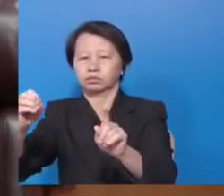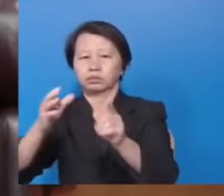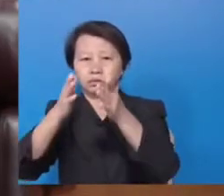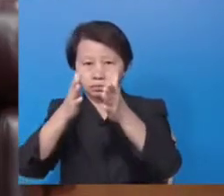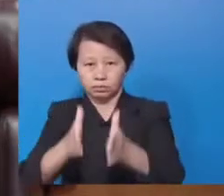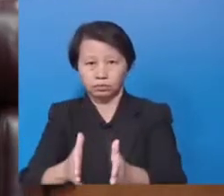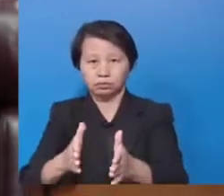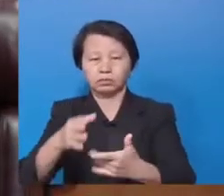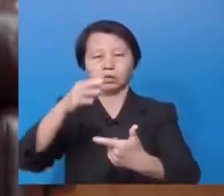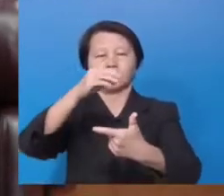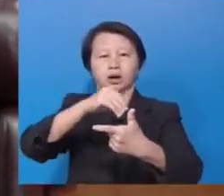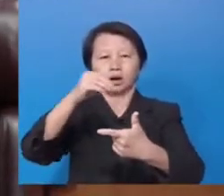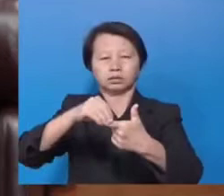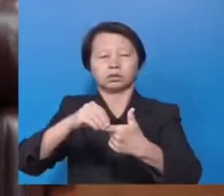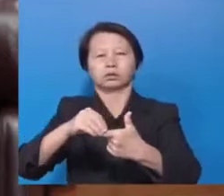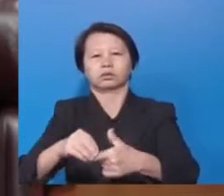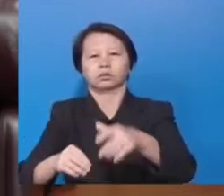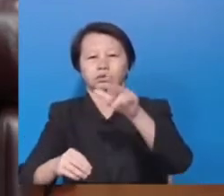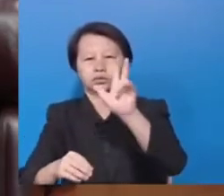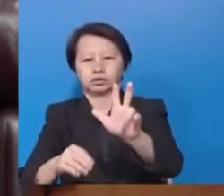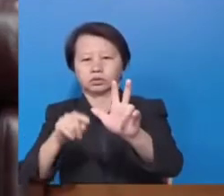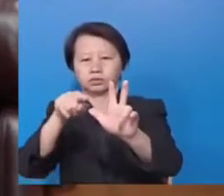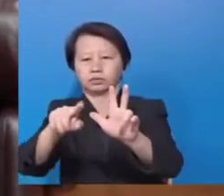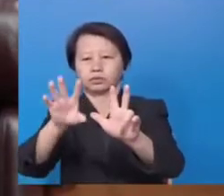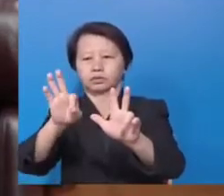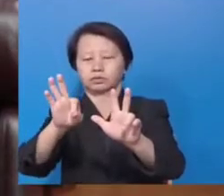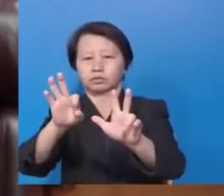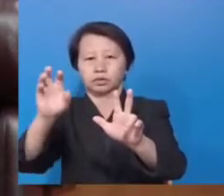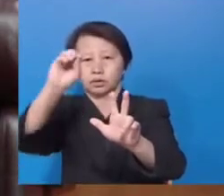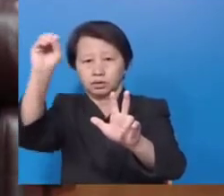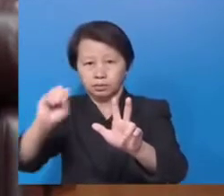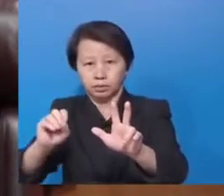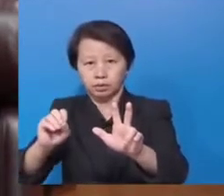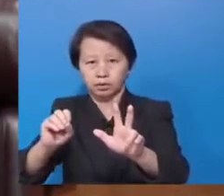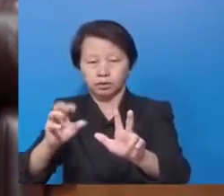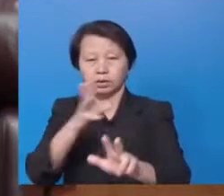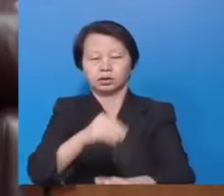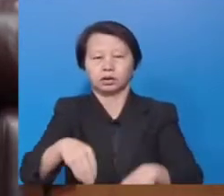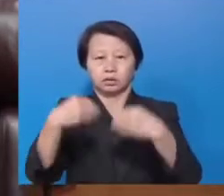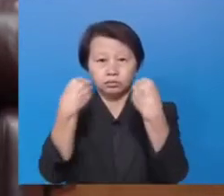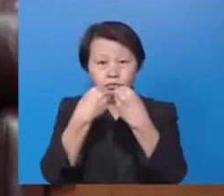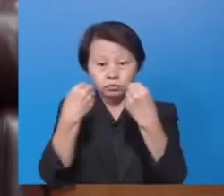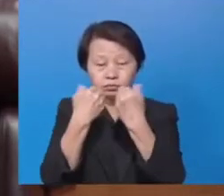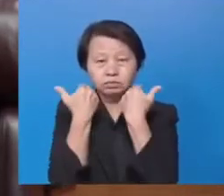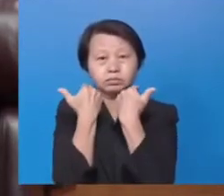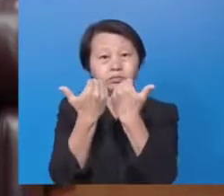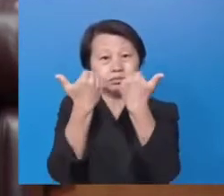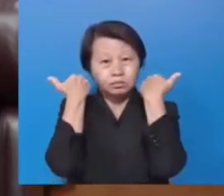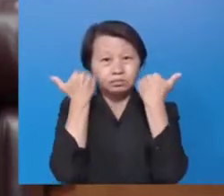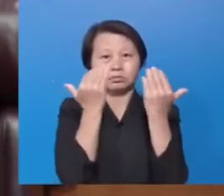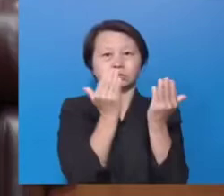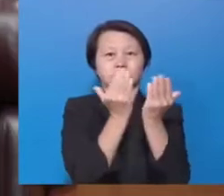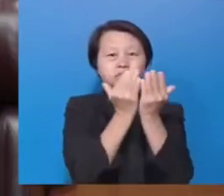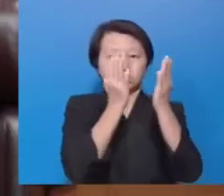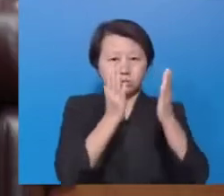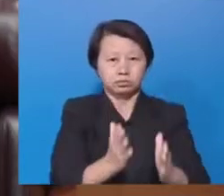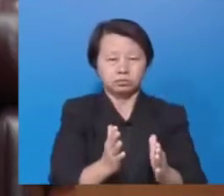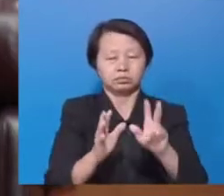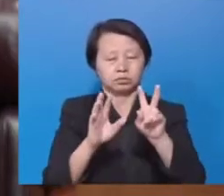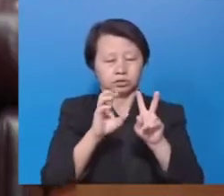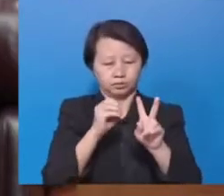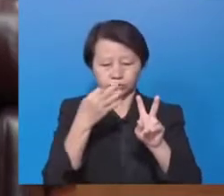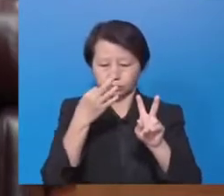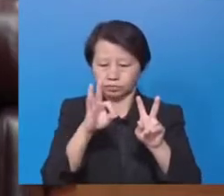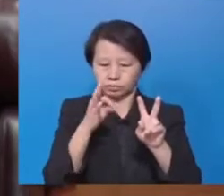orang atau pada kadar tiga v900 dan jumlah pengangguran siswazah bagi tahun